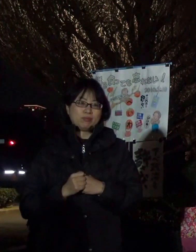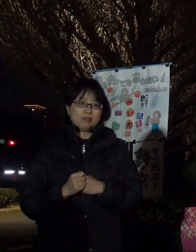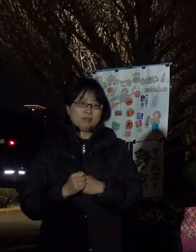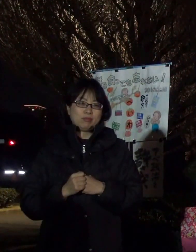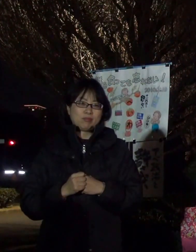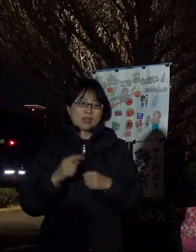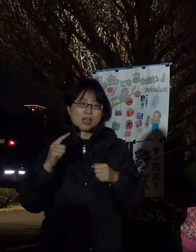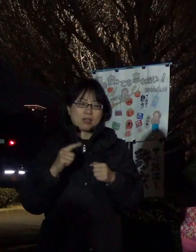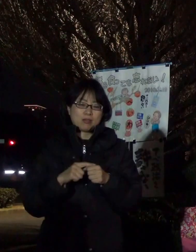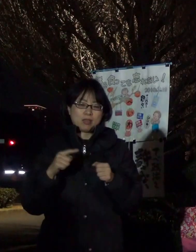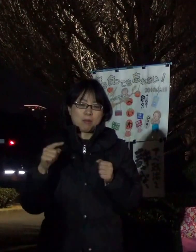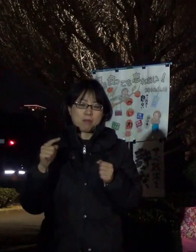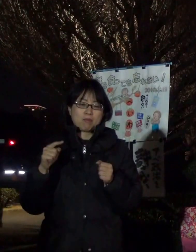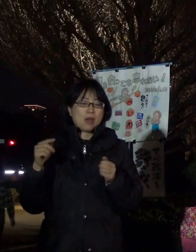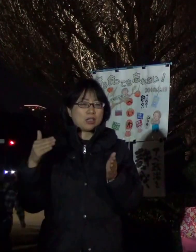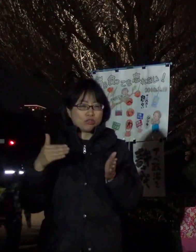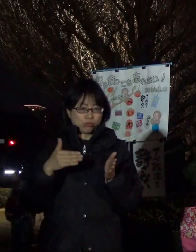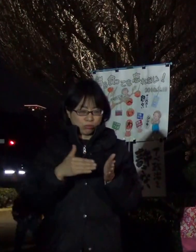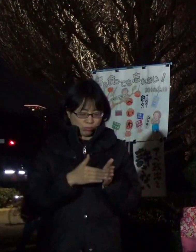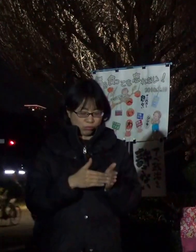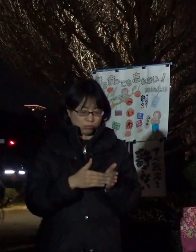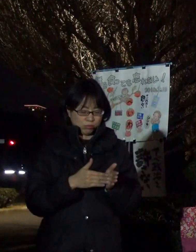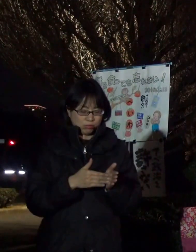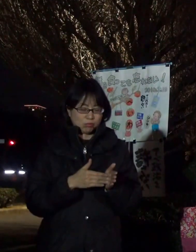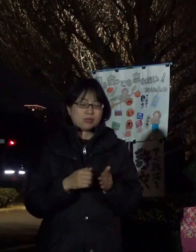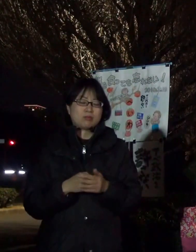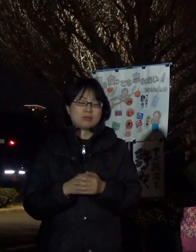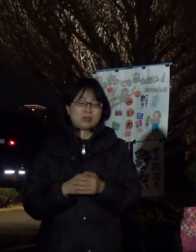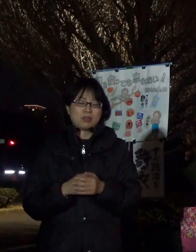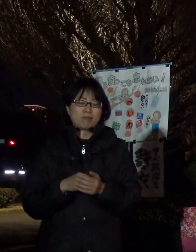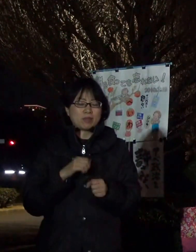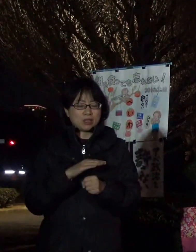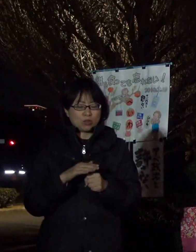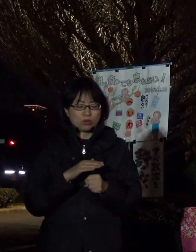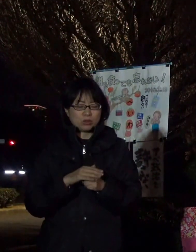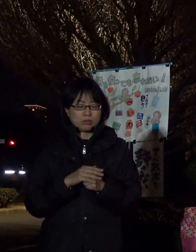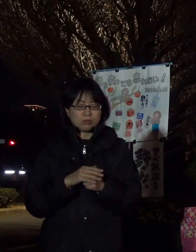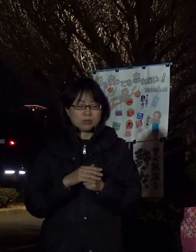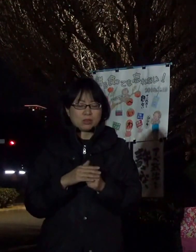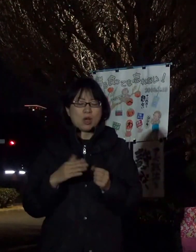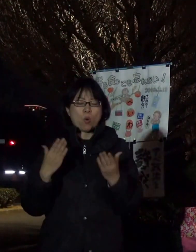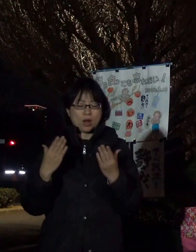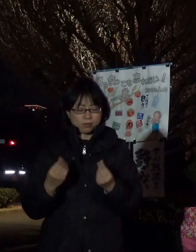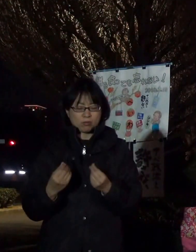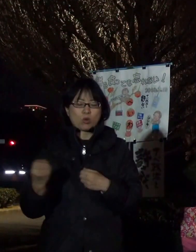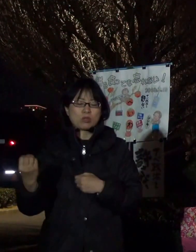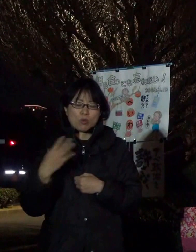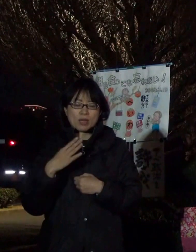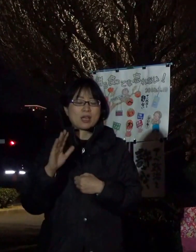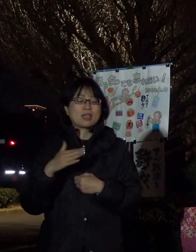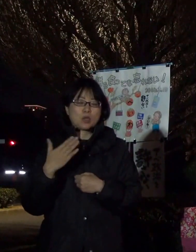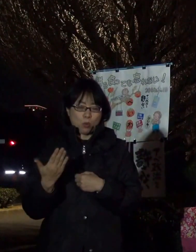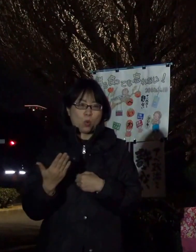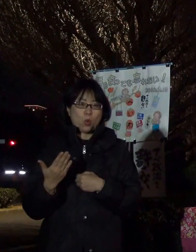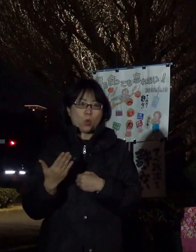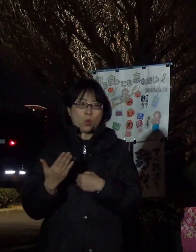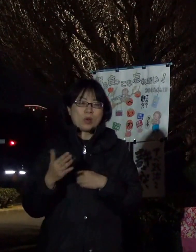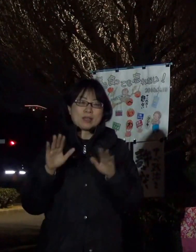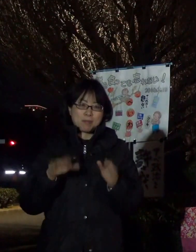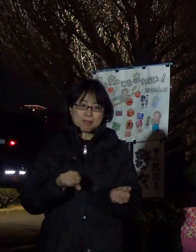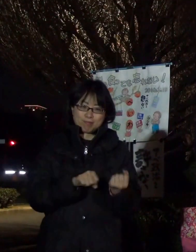命がこうやって元気いっぱいに、もう本当この先生のおかげなんですよ。